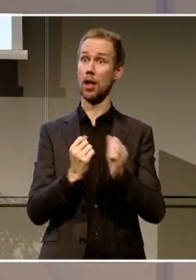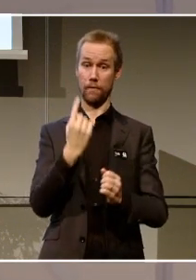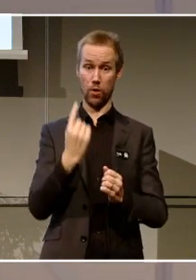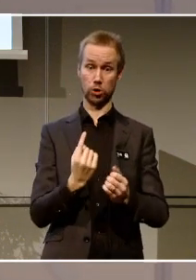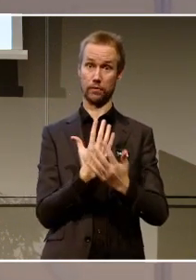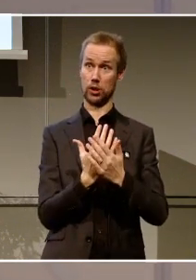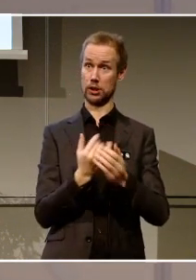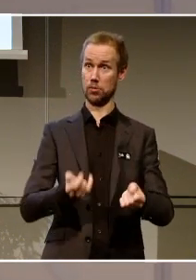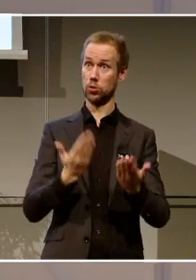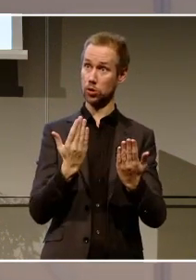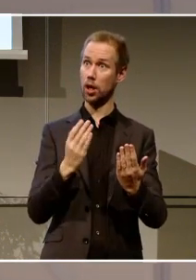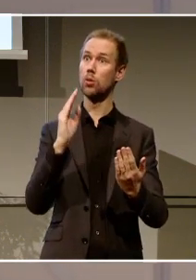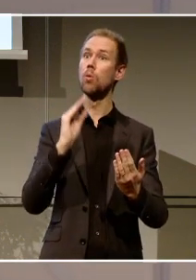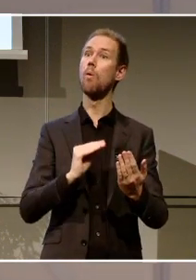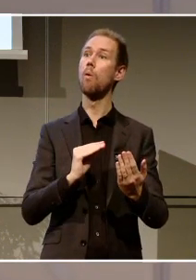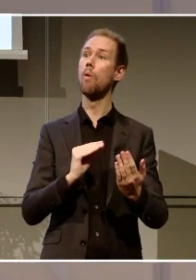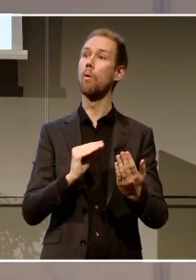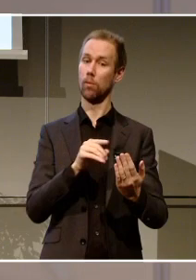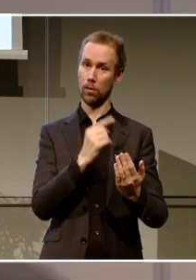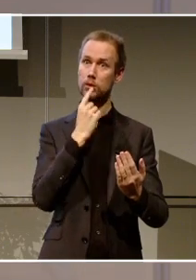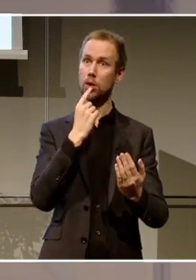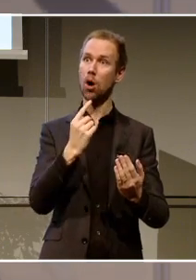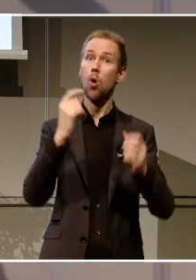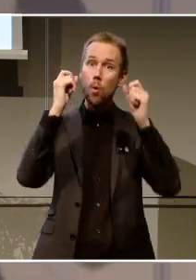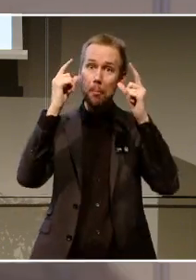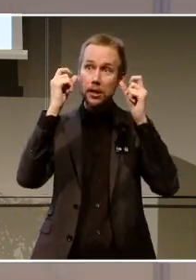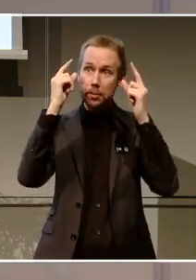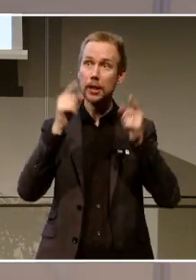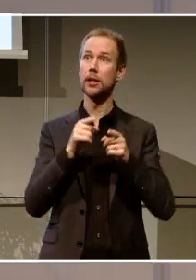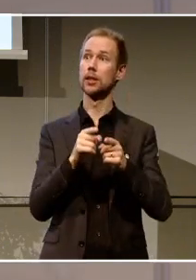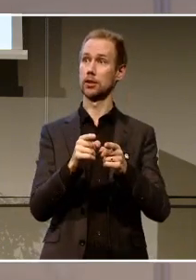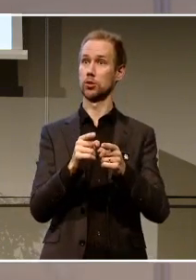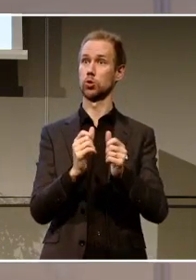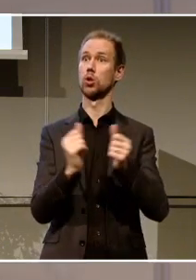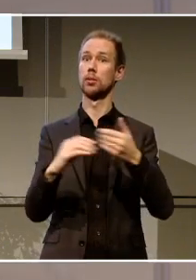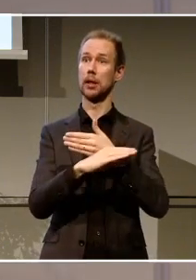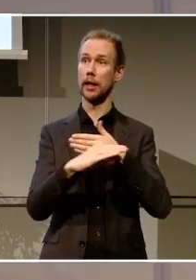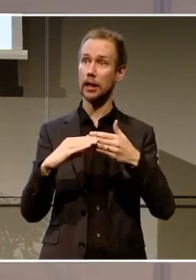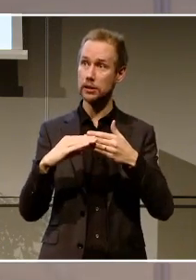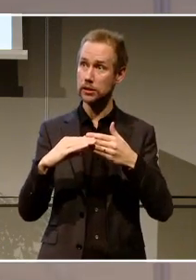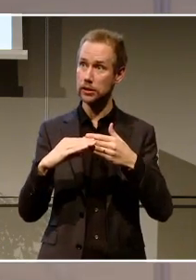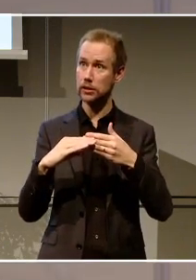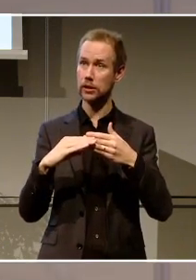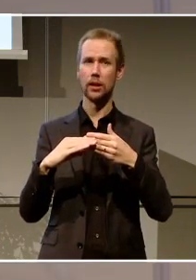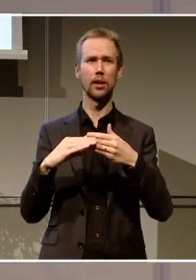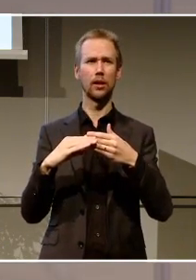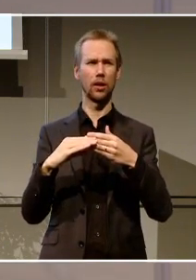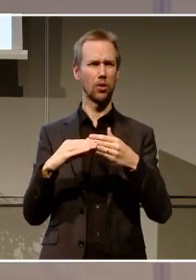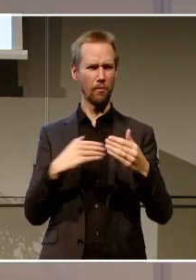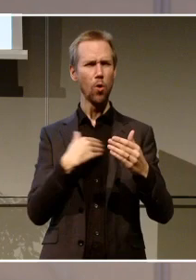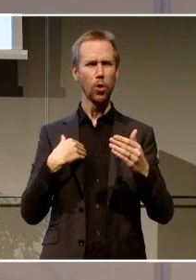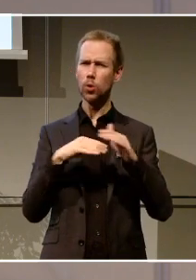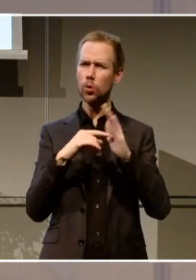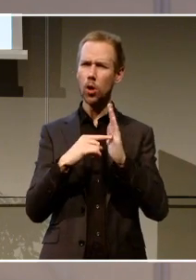här med uppmärksamheten som den begränsande resursen. Och det ligger egentligen det här som vi pratar om som lika behandling som står i vår